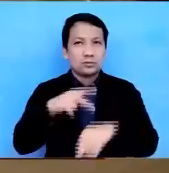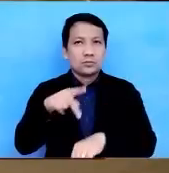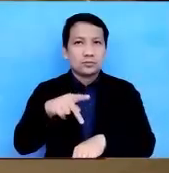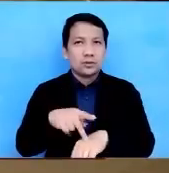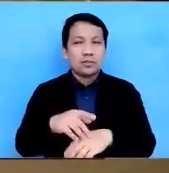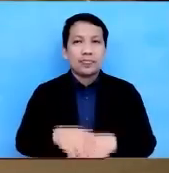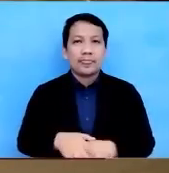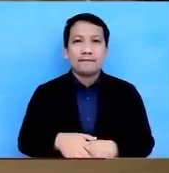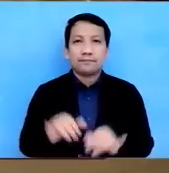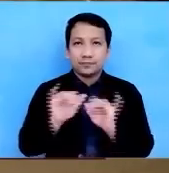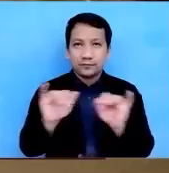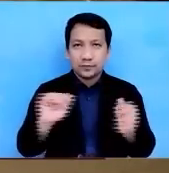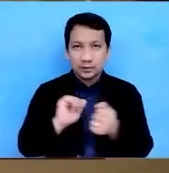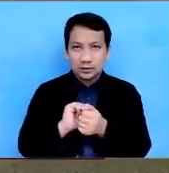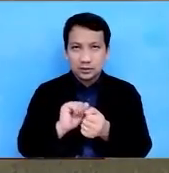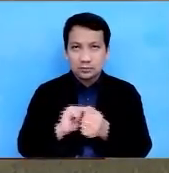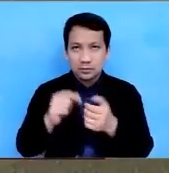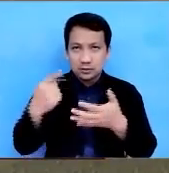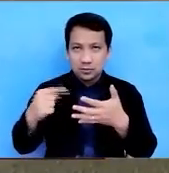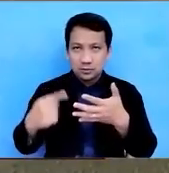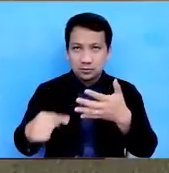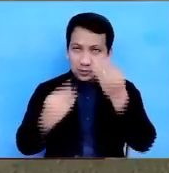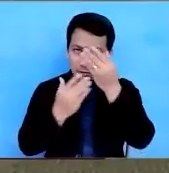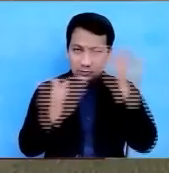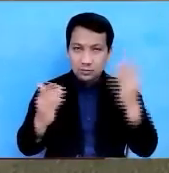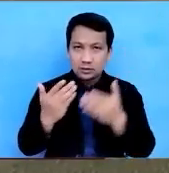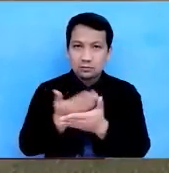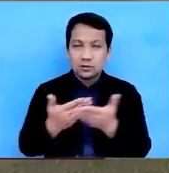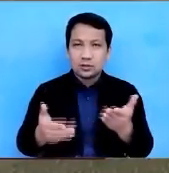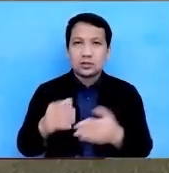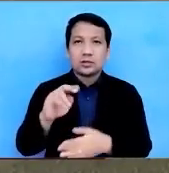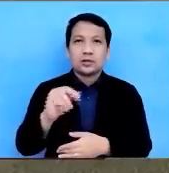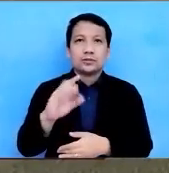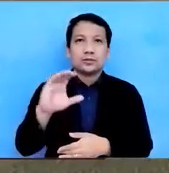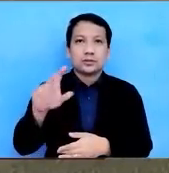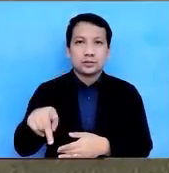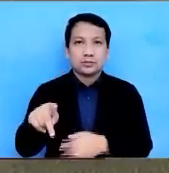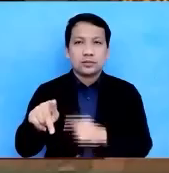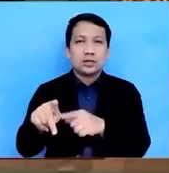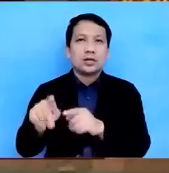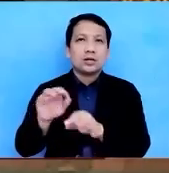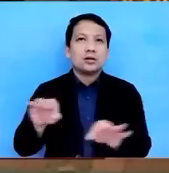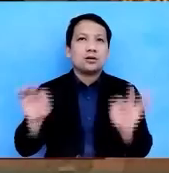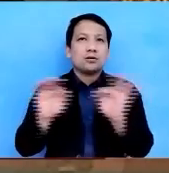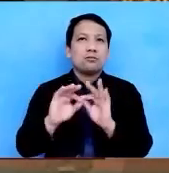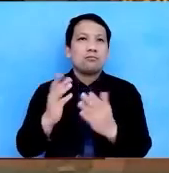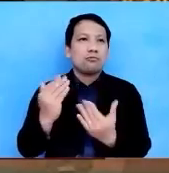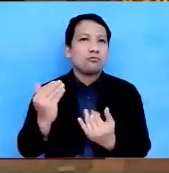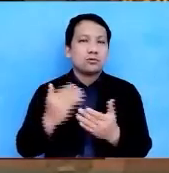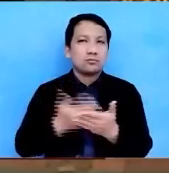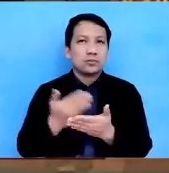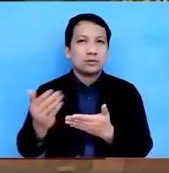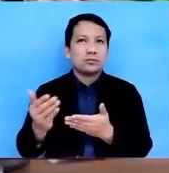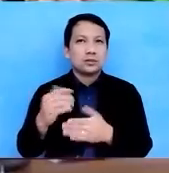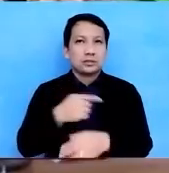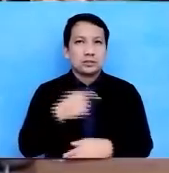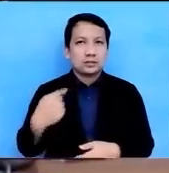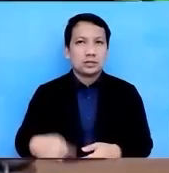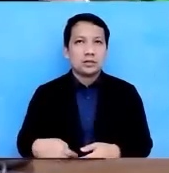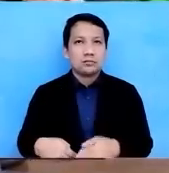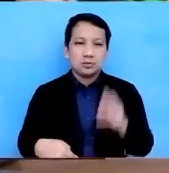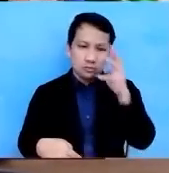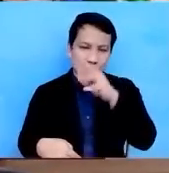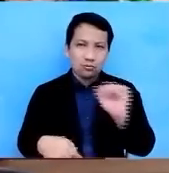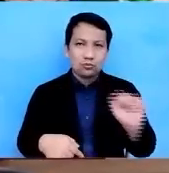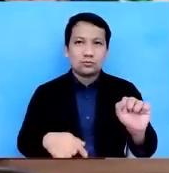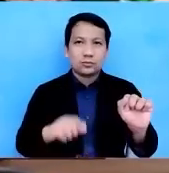At kabilang sa mga nabusising issue ay ang mga equipment ng National Grid Corporation of the Philippines na binili mula sa China. Pangamba kasi ni